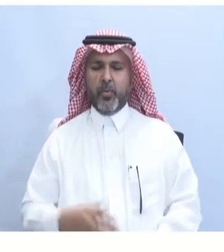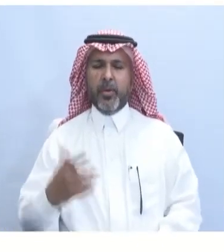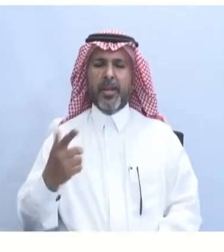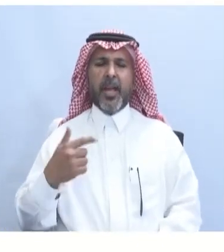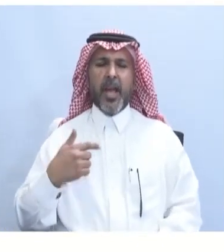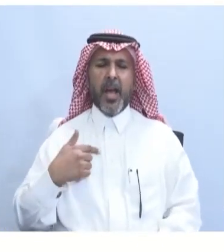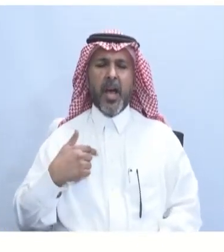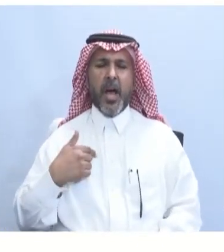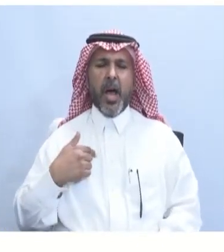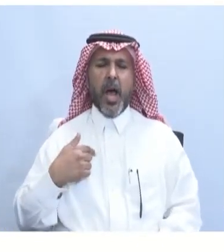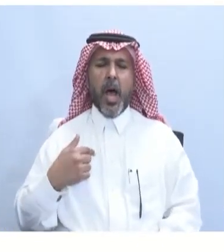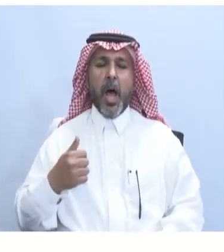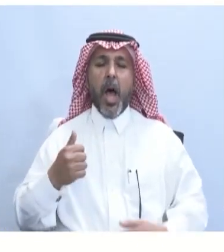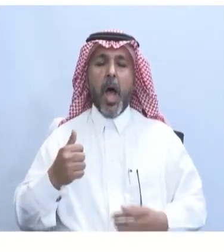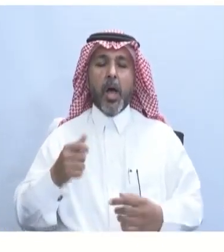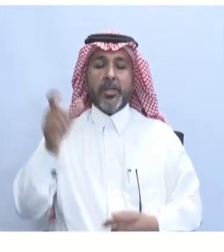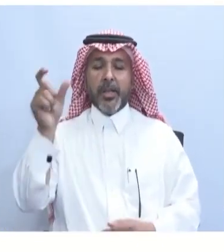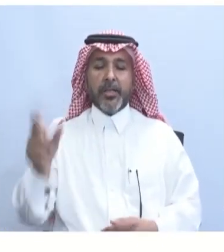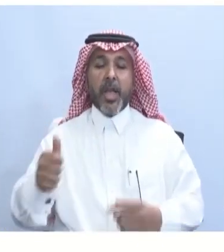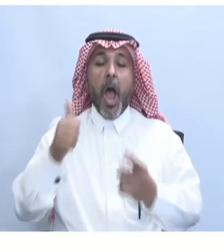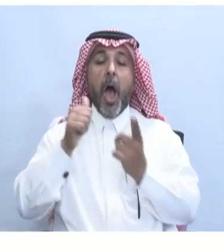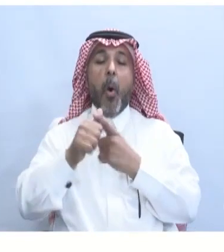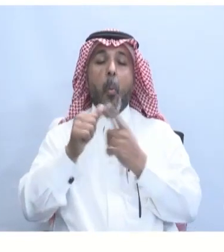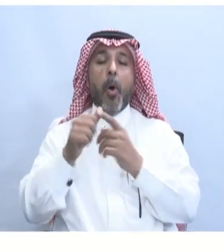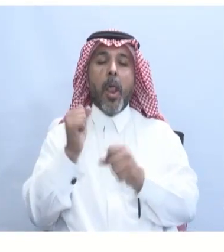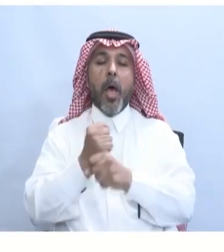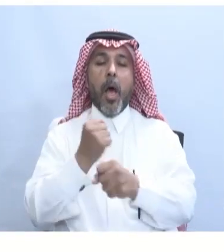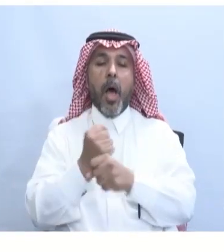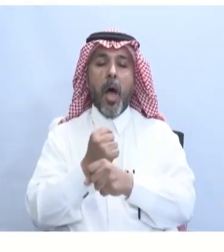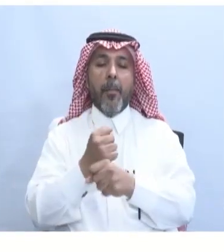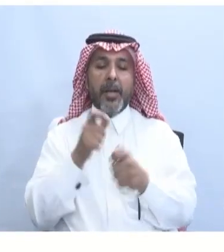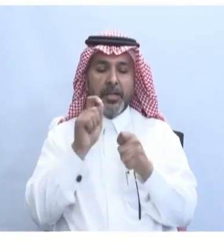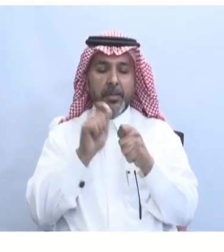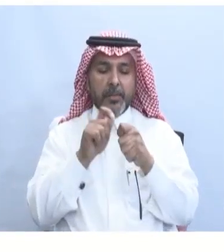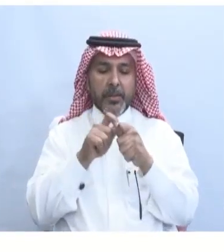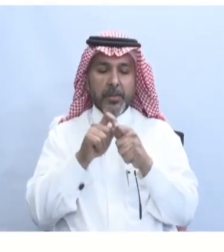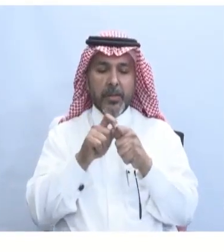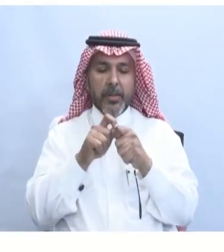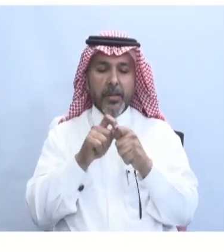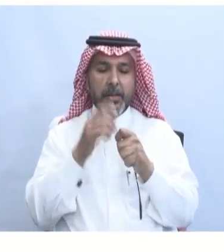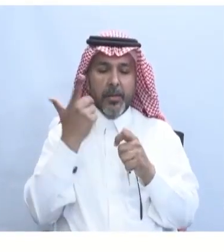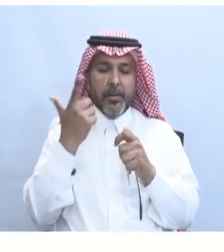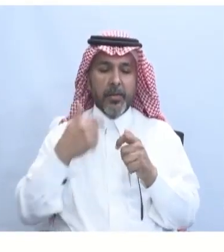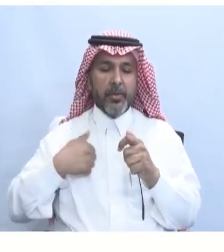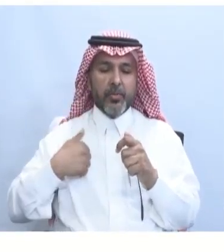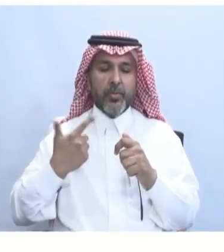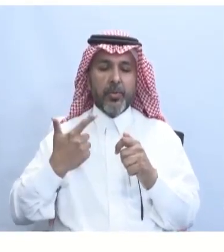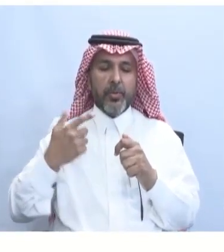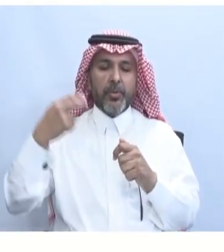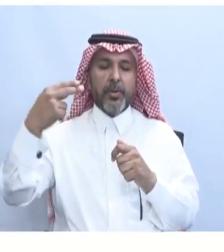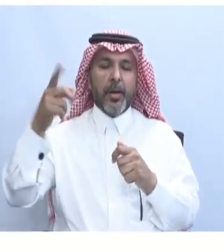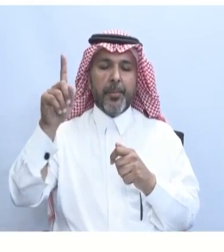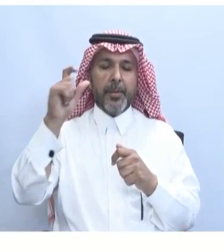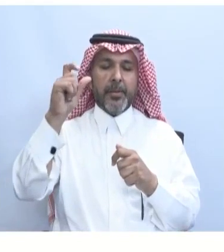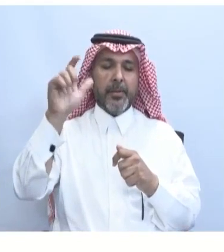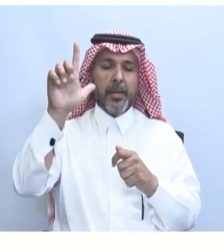اسس الخليفه عبد الملك بن مروان في بغداد اول دار لسك العمله العباره صحيحه ام خاطئه احسنتم العباره